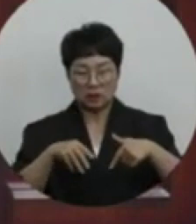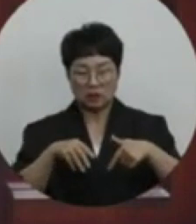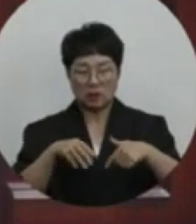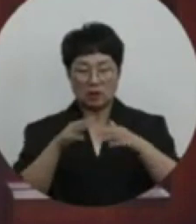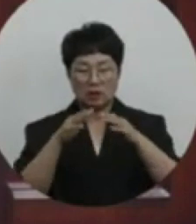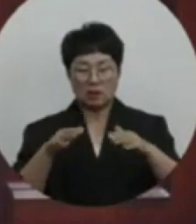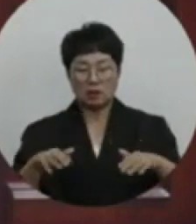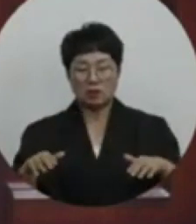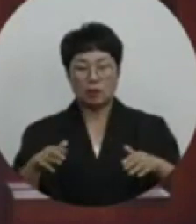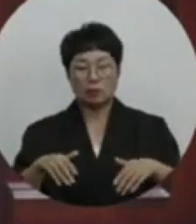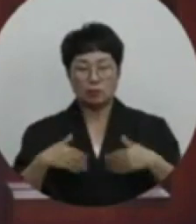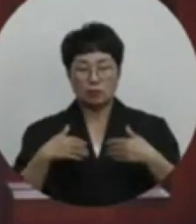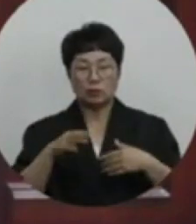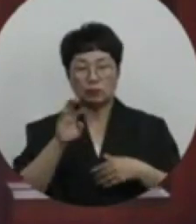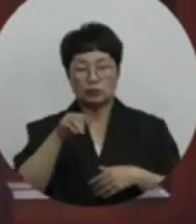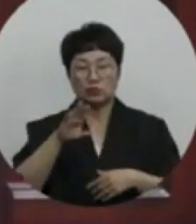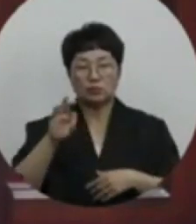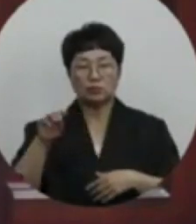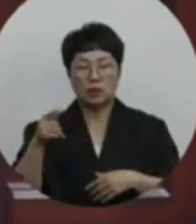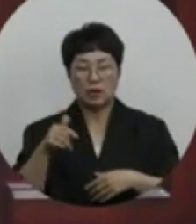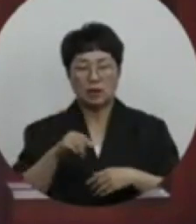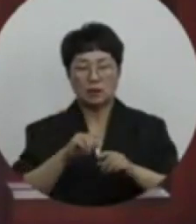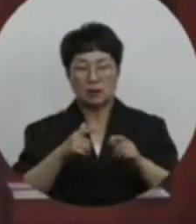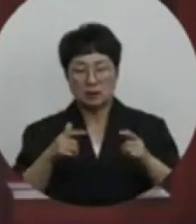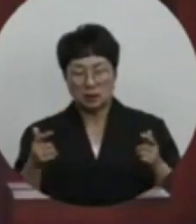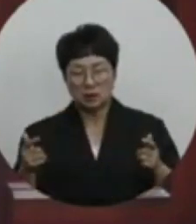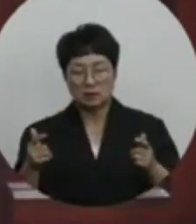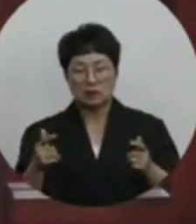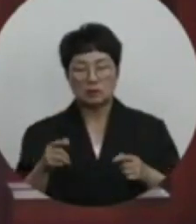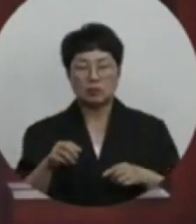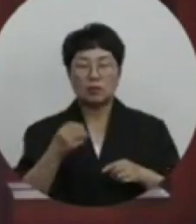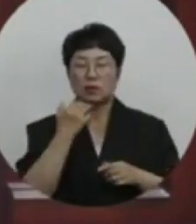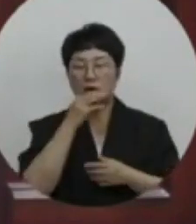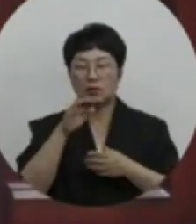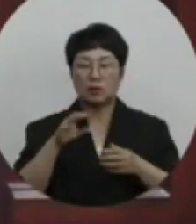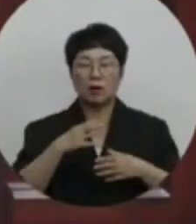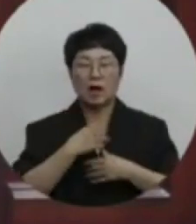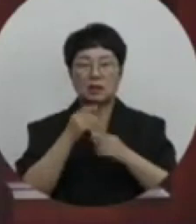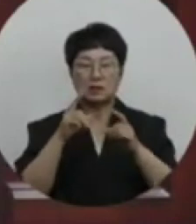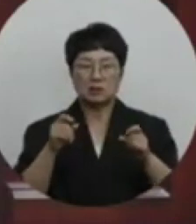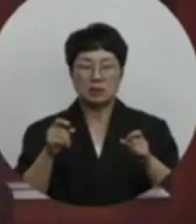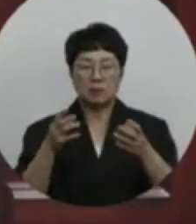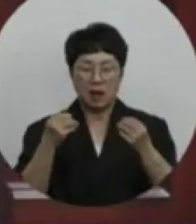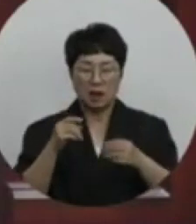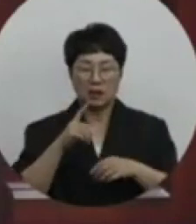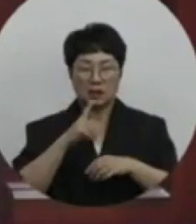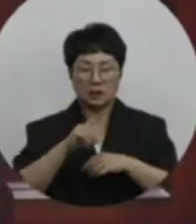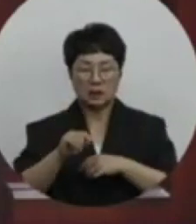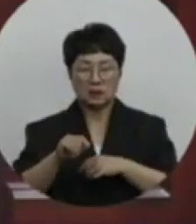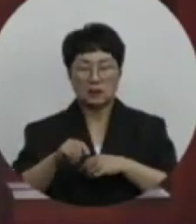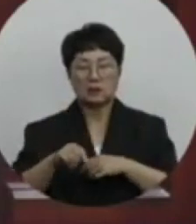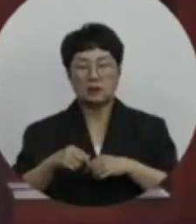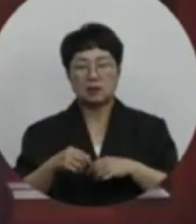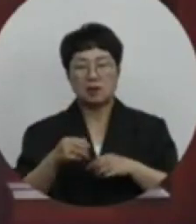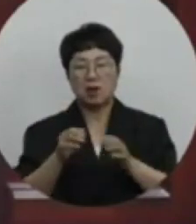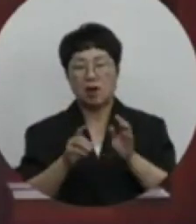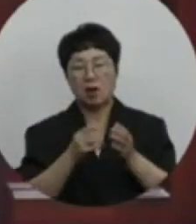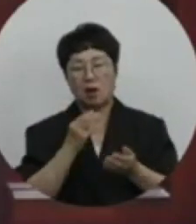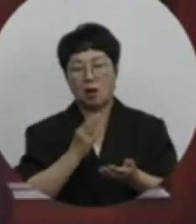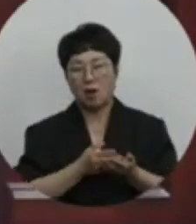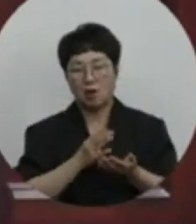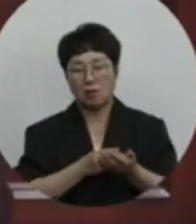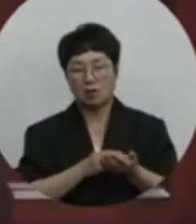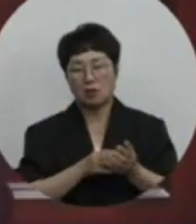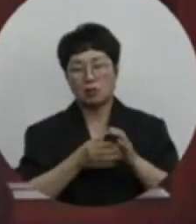부안군, 충남 천안시, 경기도 안성시 등 많은 지자체들이 언론 보도를 통해